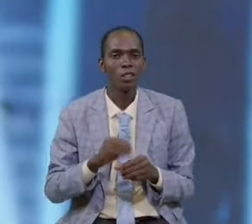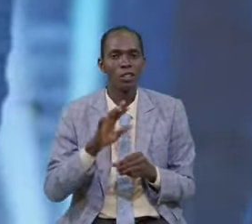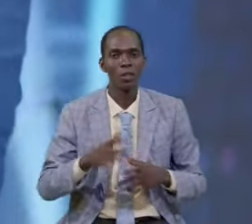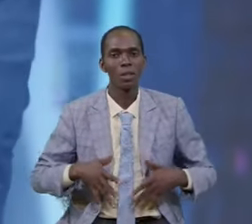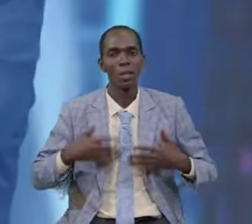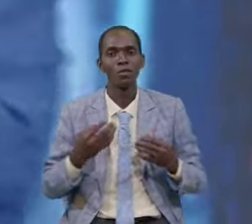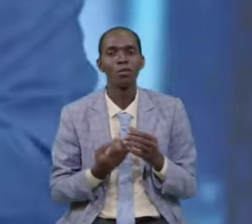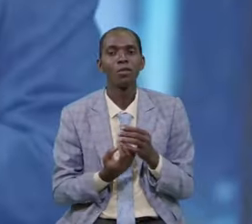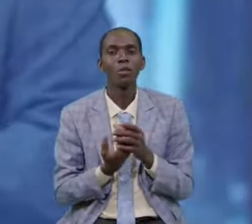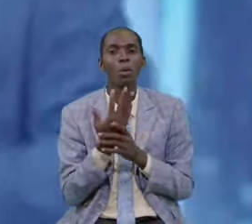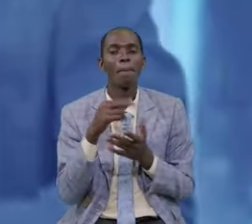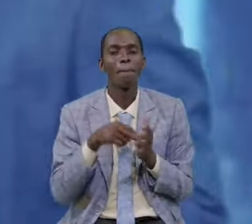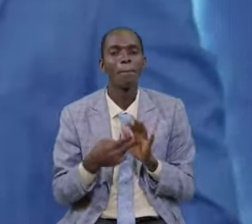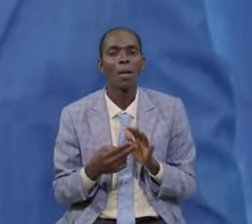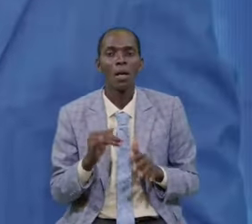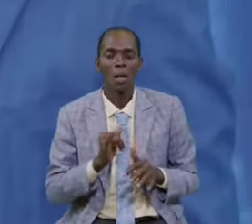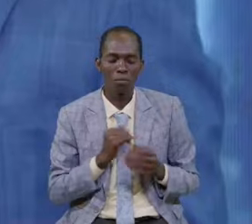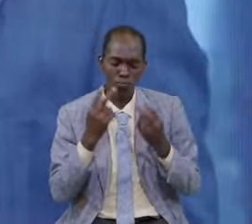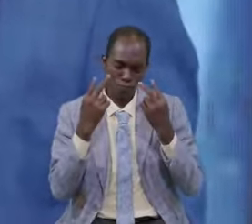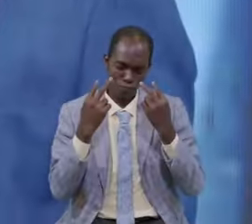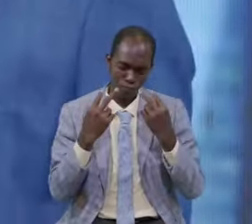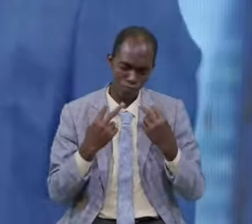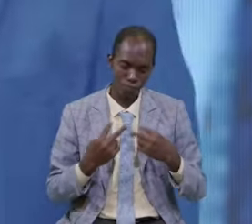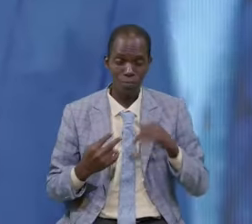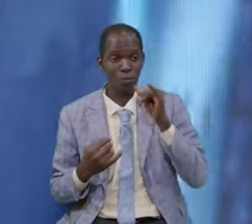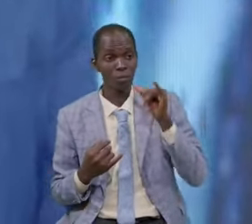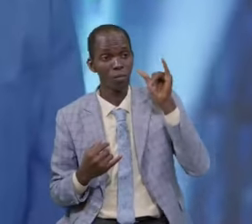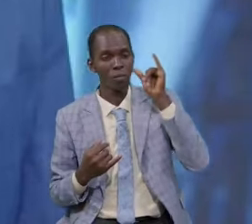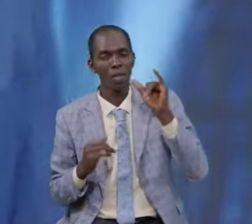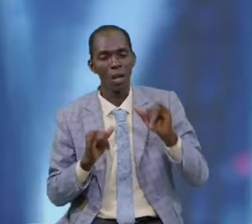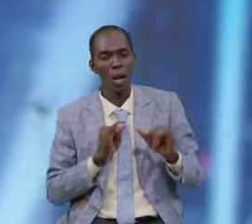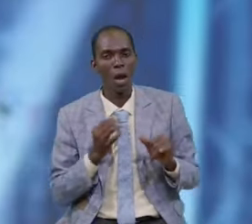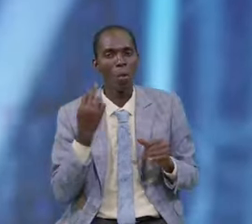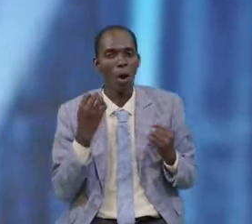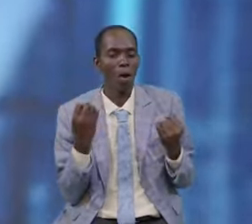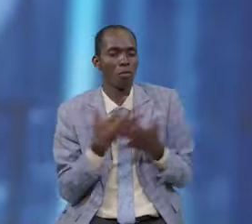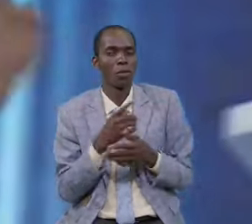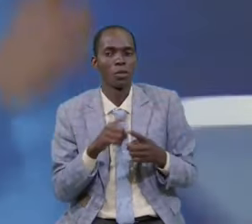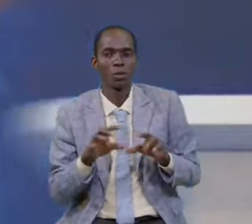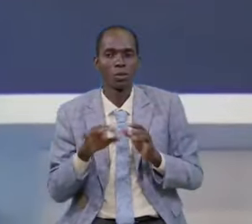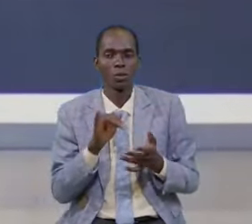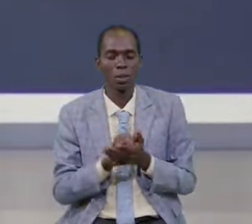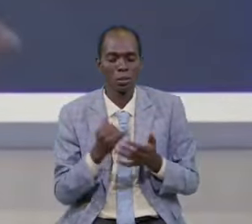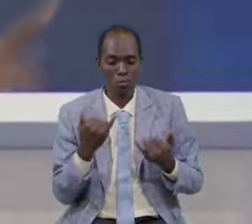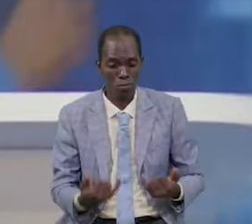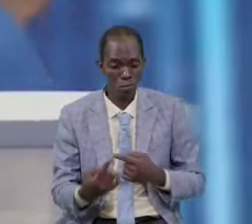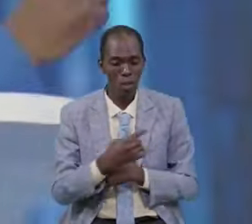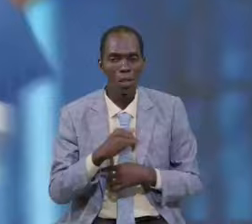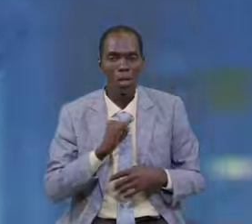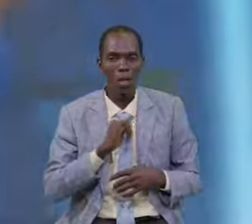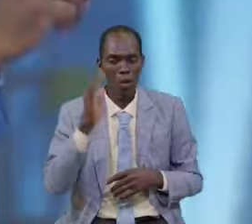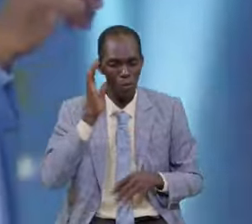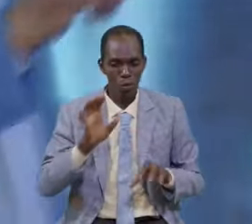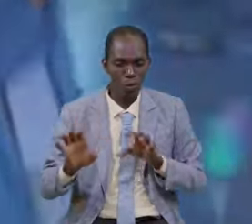veut dire que je regarde ma vie. Hier, j'avais peur de faire ceci. Et aujourd'hui, je vais faire quelque chose